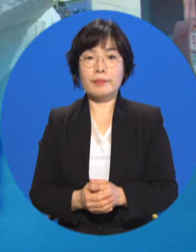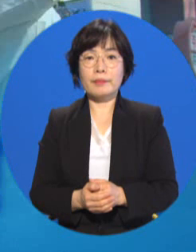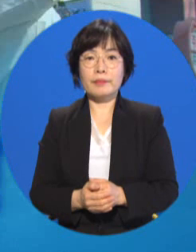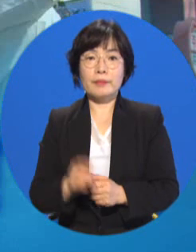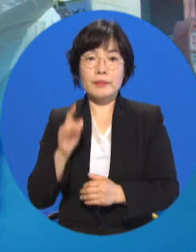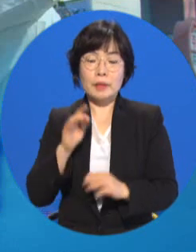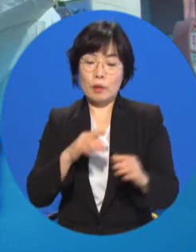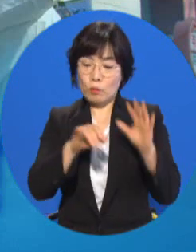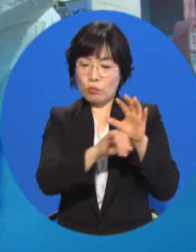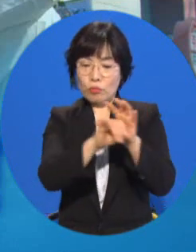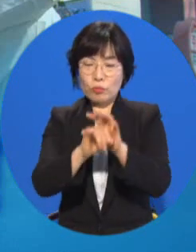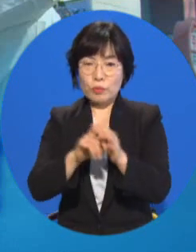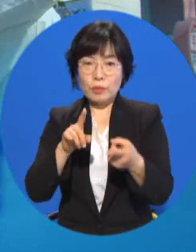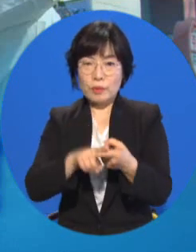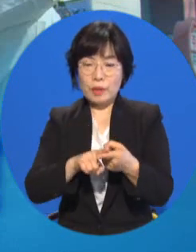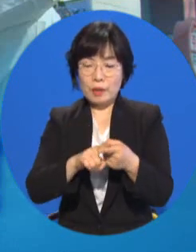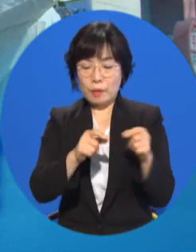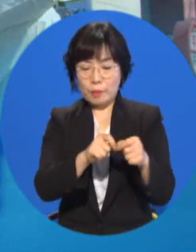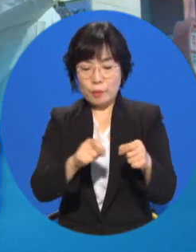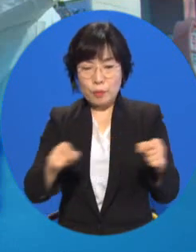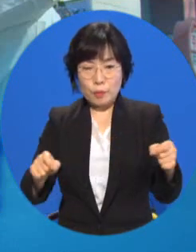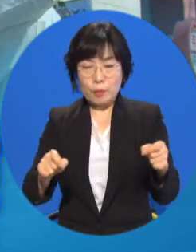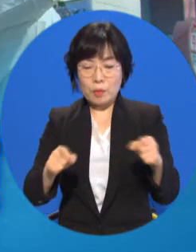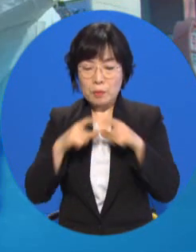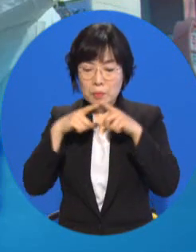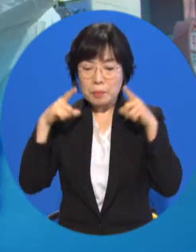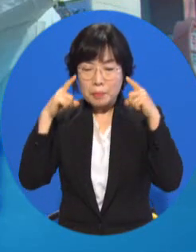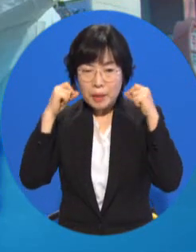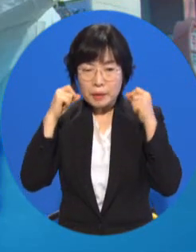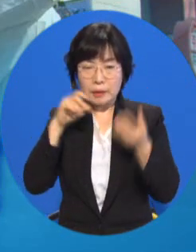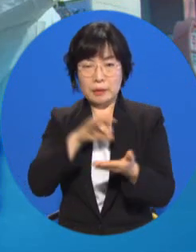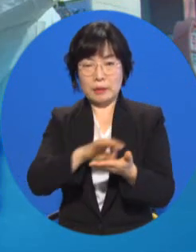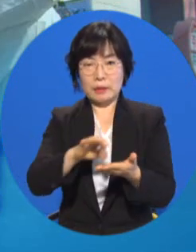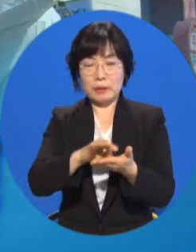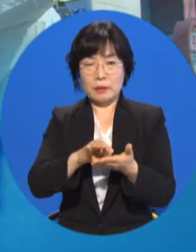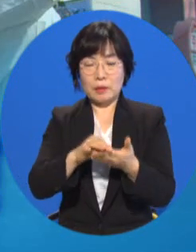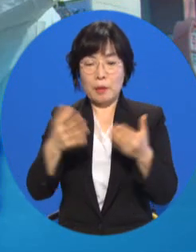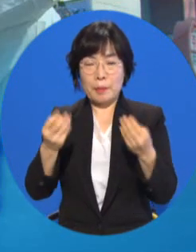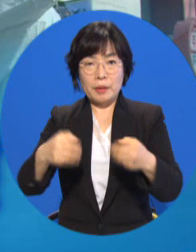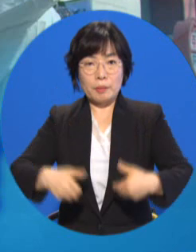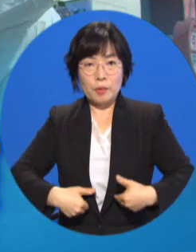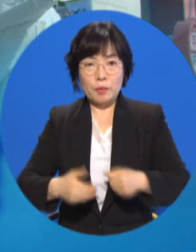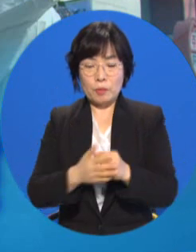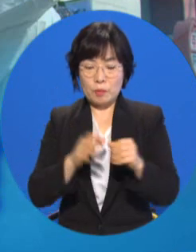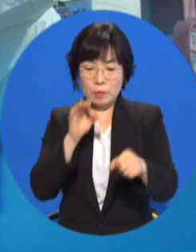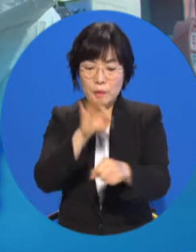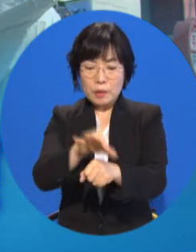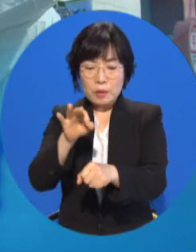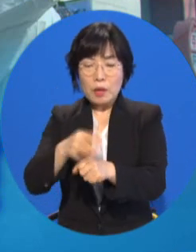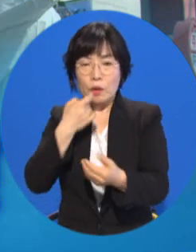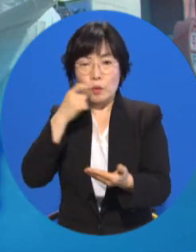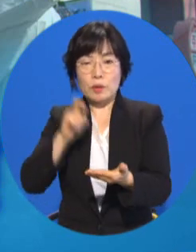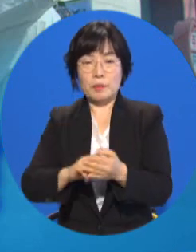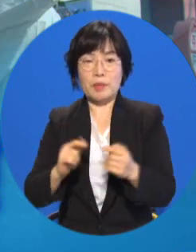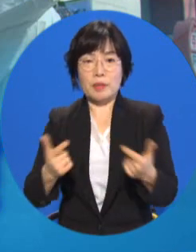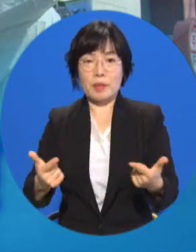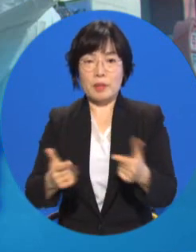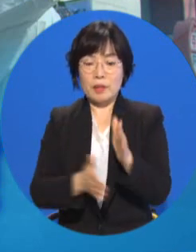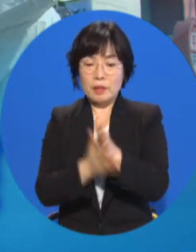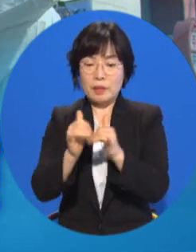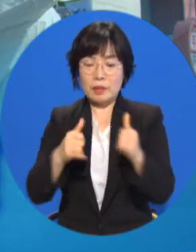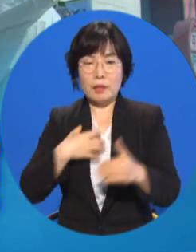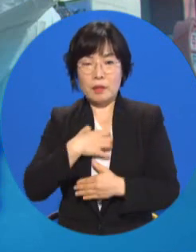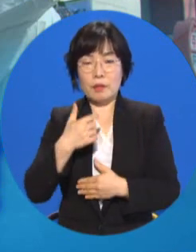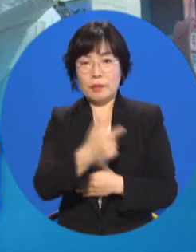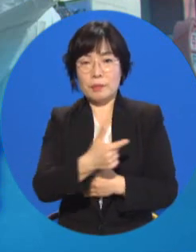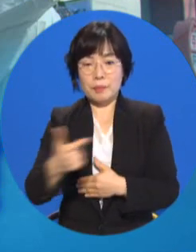네, 이렇게 코로나19 사태가 장기화하면서 마스크 수요도 급증하고 있습니다. 하지만 시중에서 마스크를 구하기가 어려워 시민들의